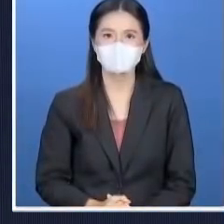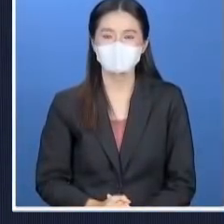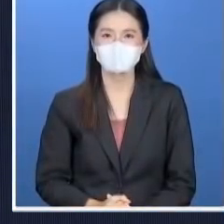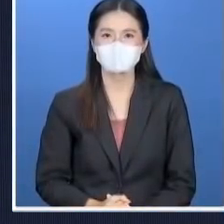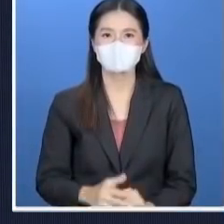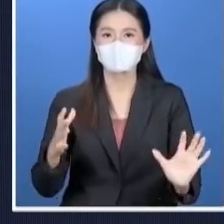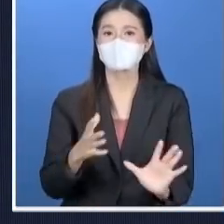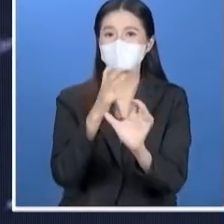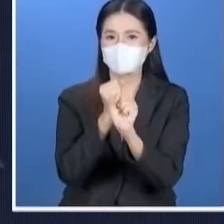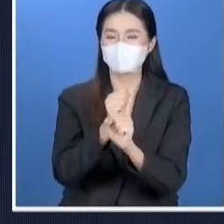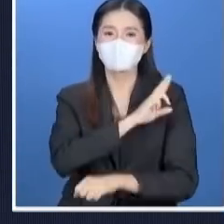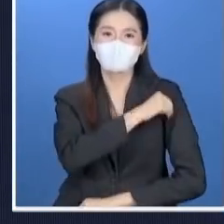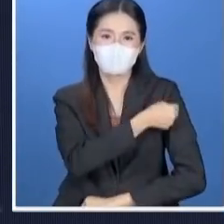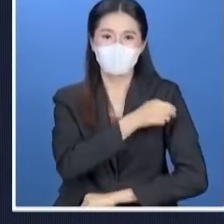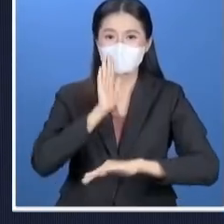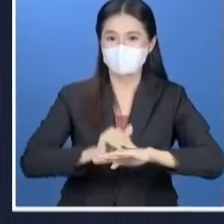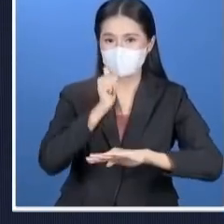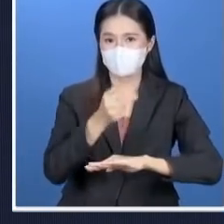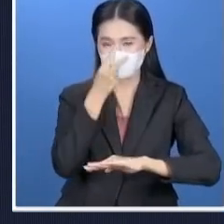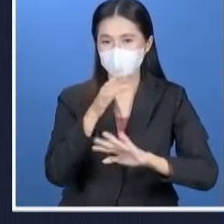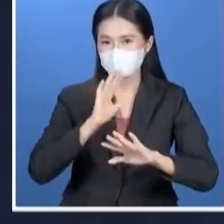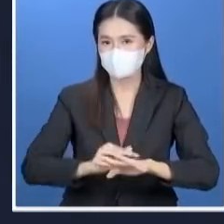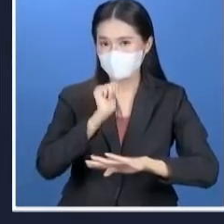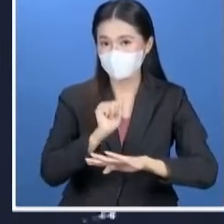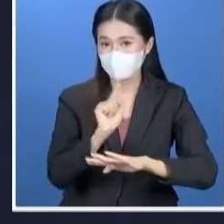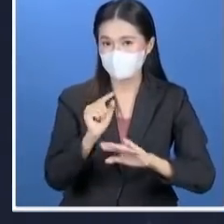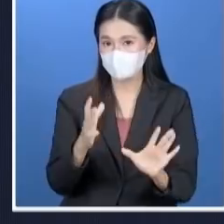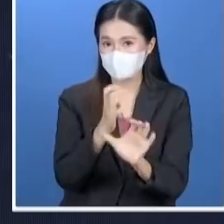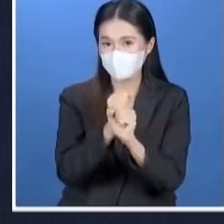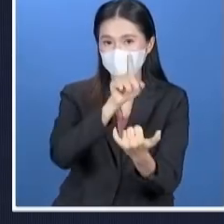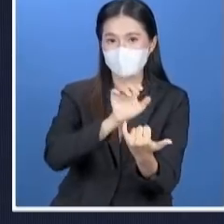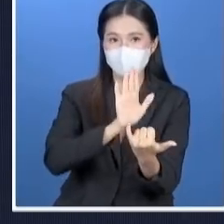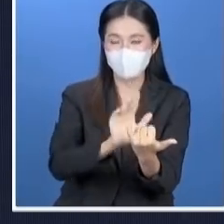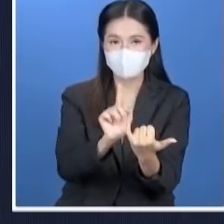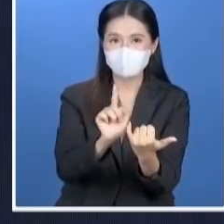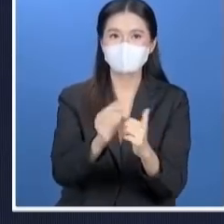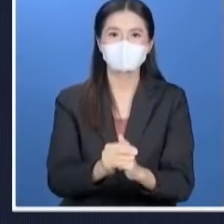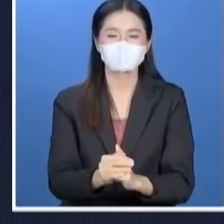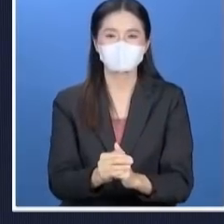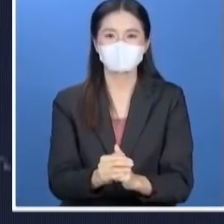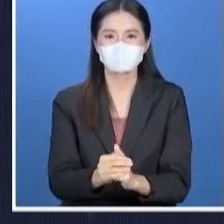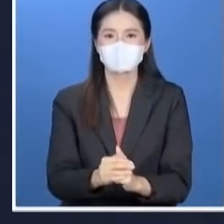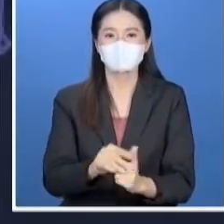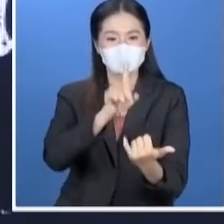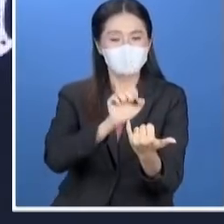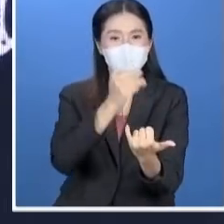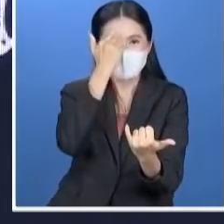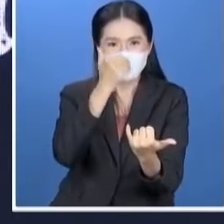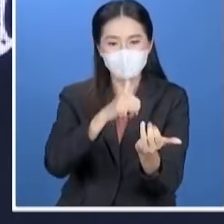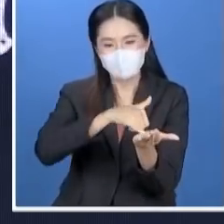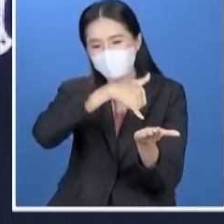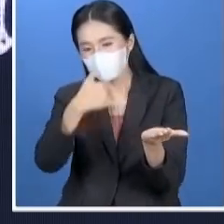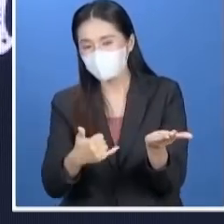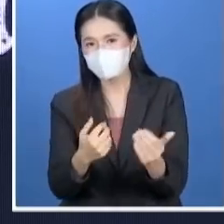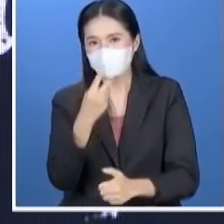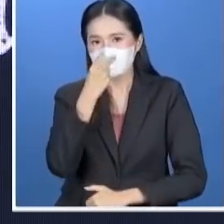โดยข้อสรุปแพทย์ผู้ชันสูตรพลิกศพได้สรุปสาเหตุการเสียชีวิตของคุณแตงโมว่าคุณแตงโมเสียชีวิตจากการขาดอ